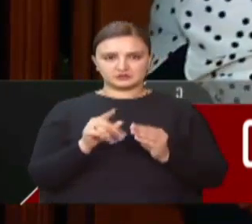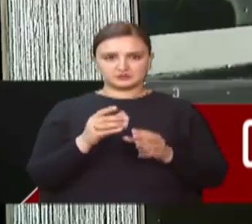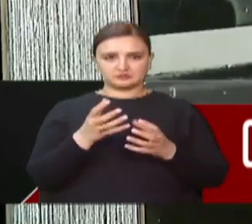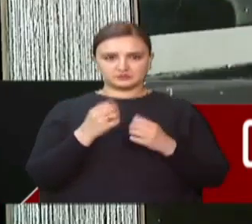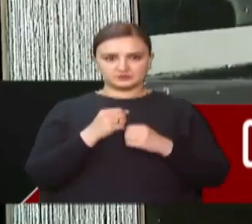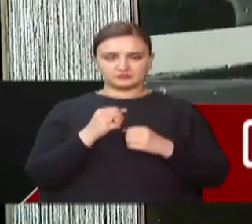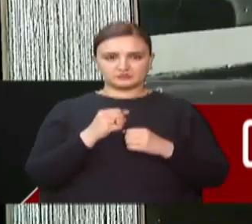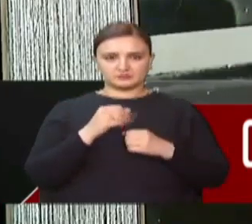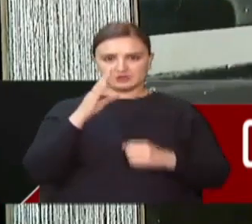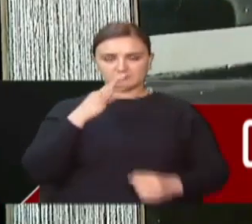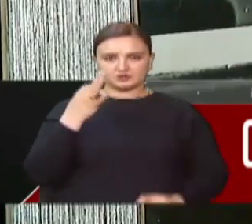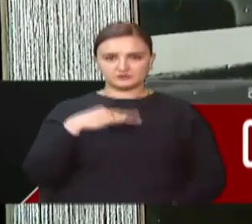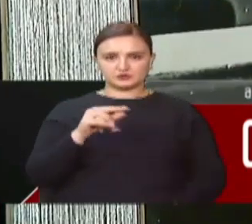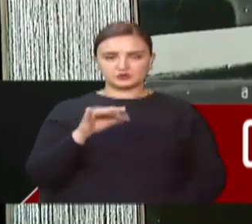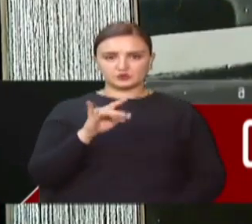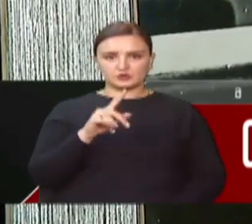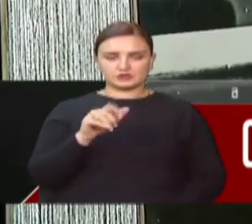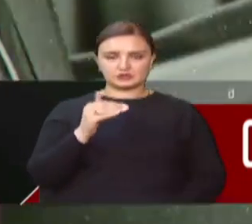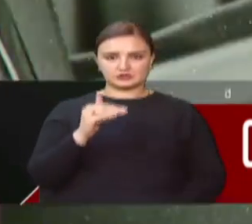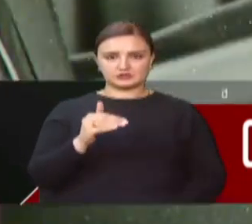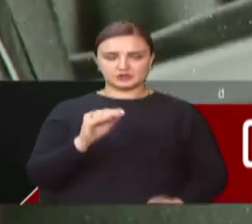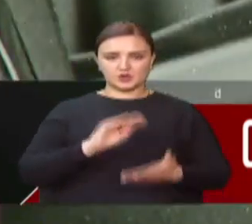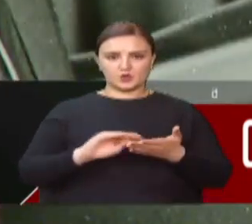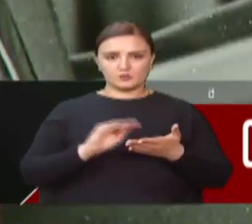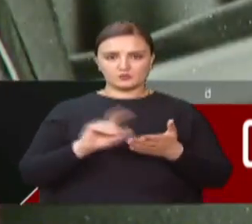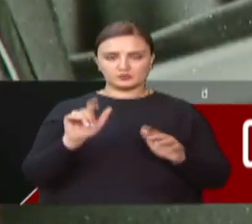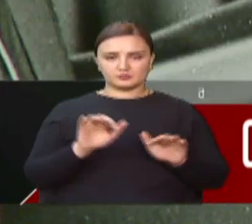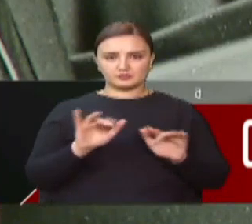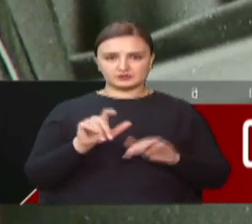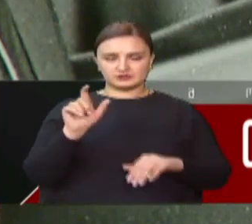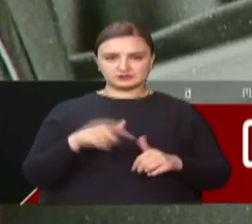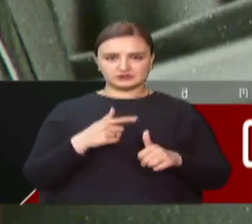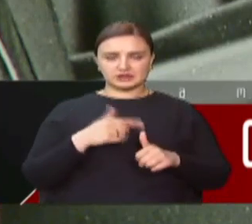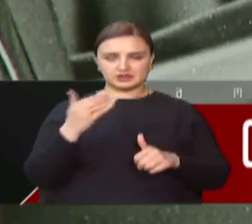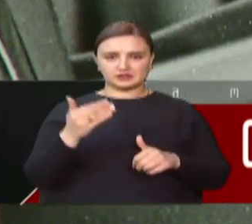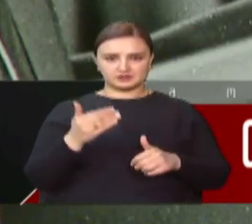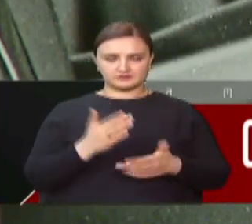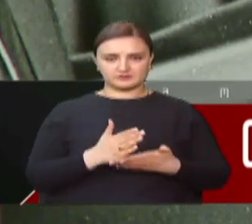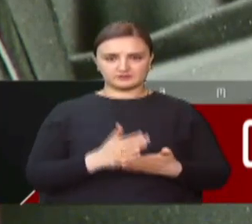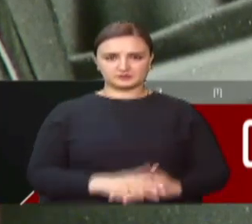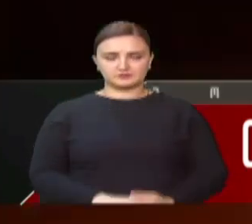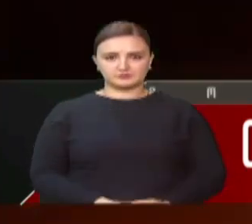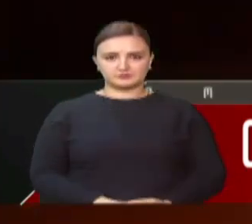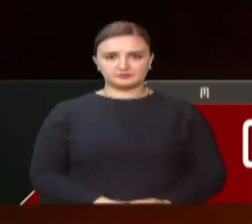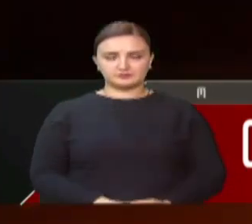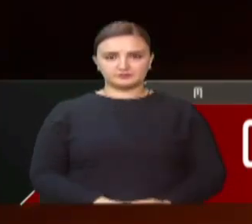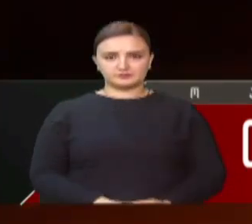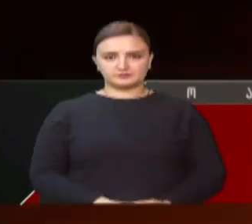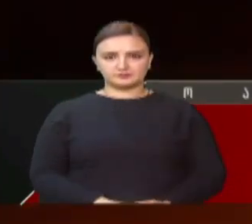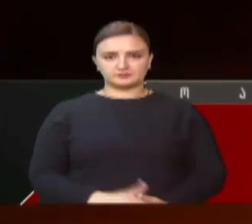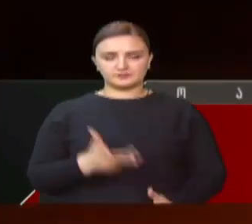ფესტივალი მამაშვილი თორაძეების, ლეგენდარული კომპოზიტორისა და პიანისტის სახელს ატარებს. ეს